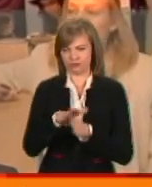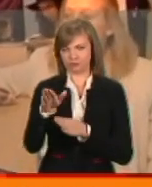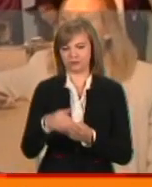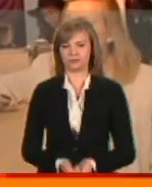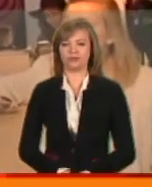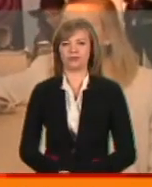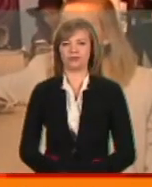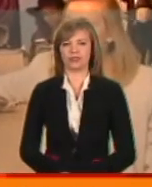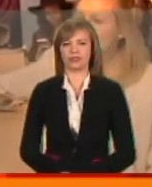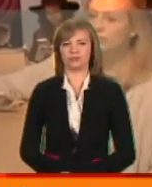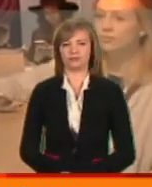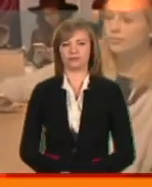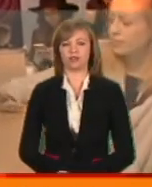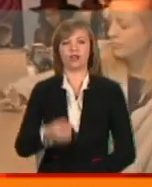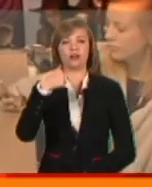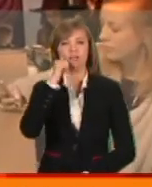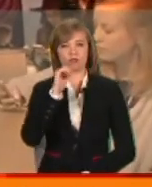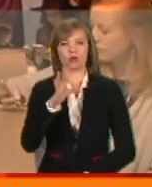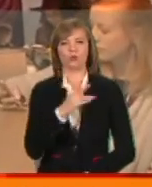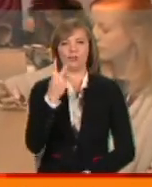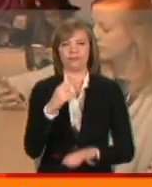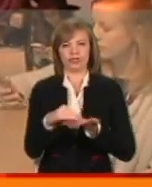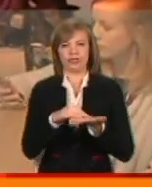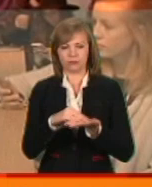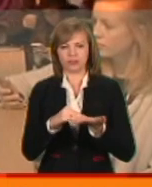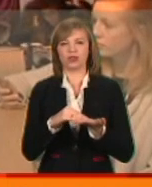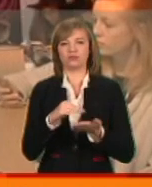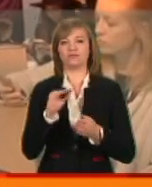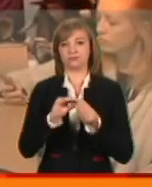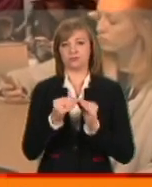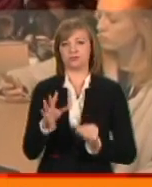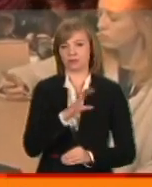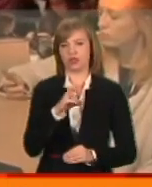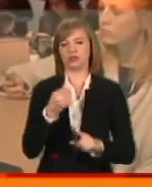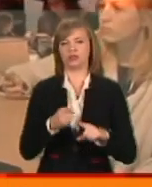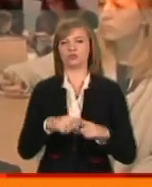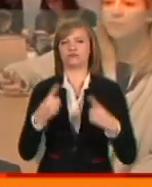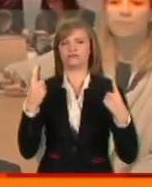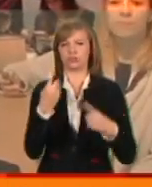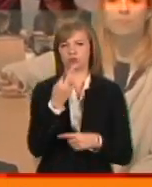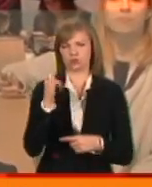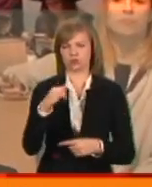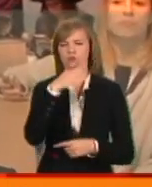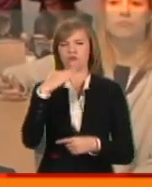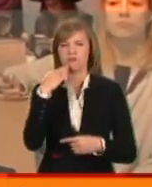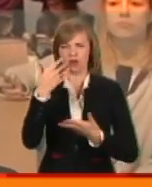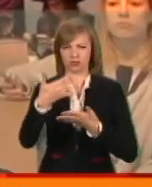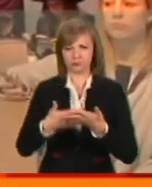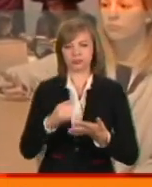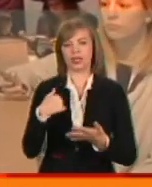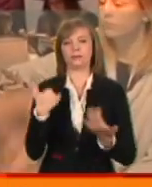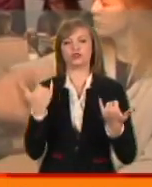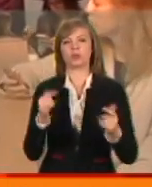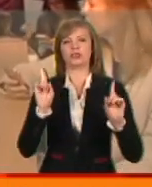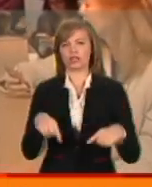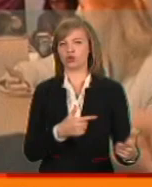подолати. Вчора ми мали 2 репетиції. Без труднощів не минулося, бо це дуже велике шоу, багато складових. І сьогодні ми